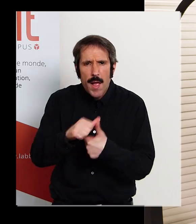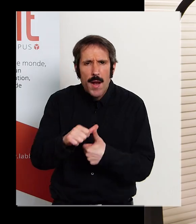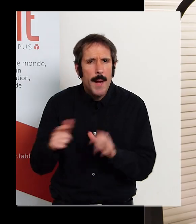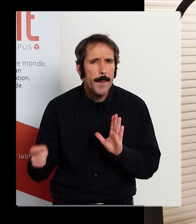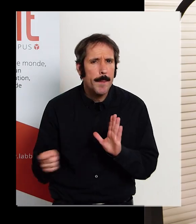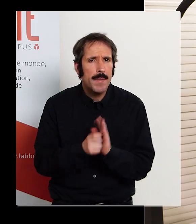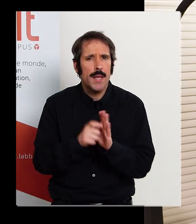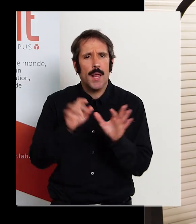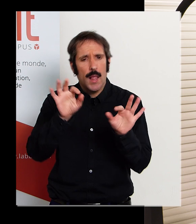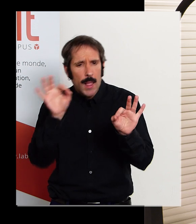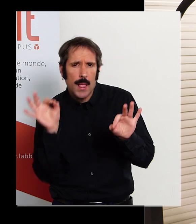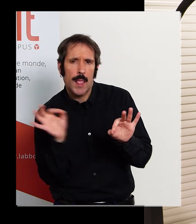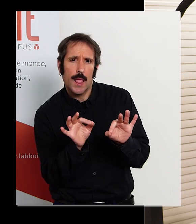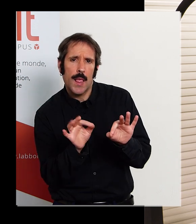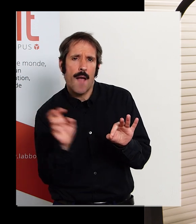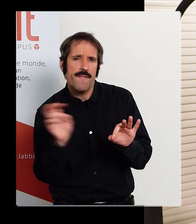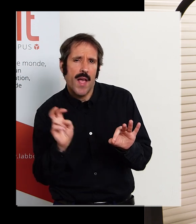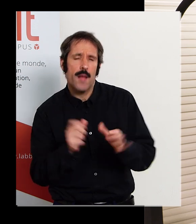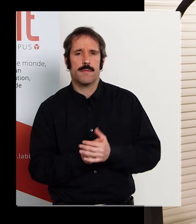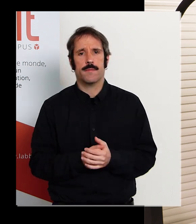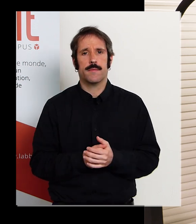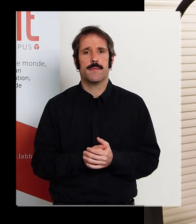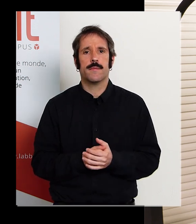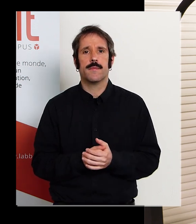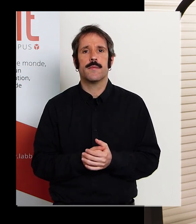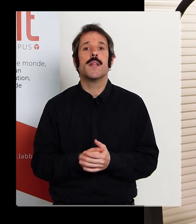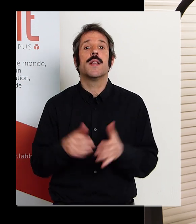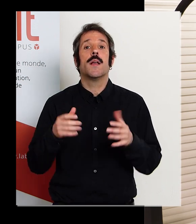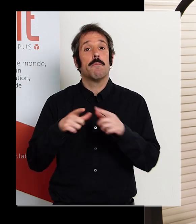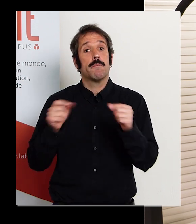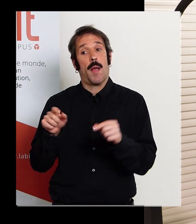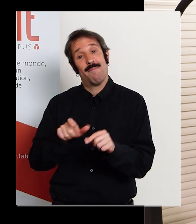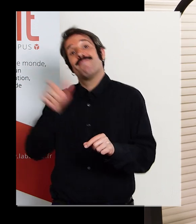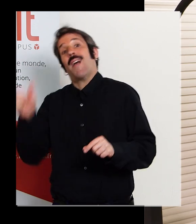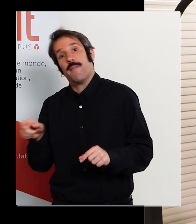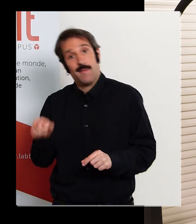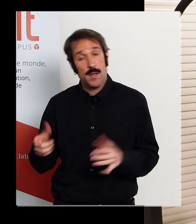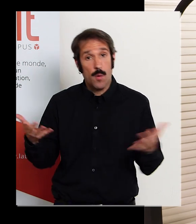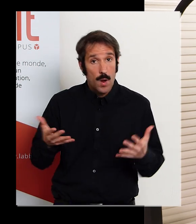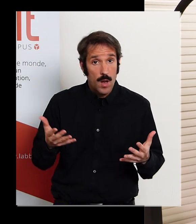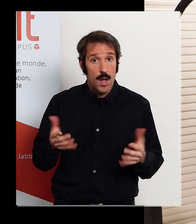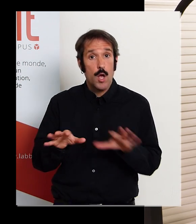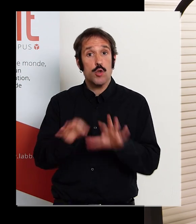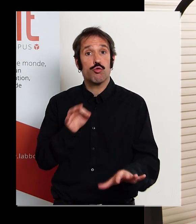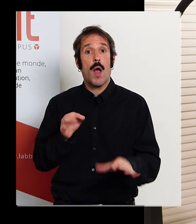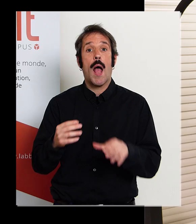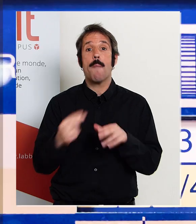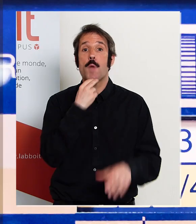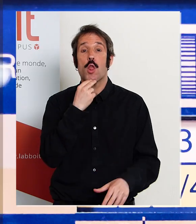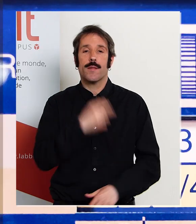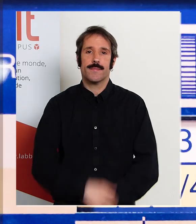Souvenez-vous, lors de l'enfilage pour le chemin vert, nous sommes donc à la case suivante qui correspond au choix du